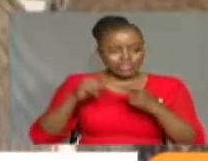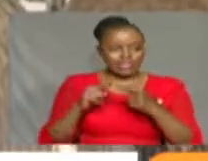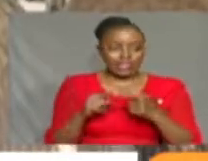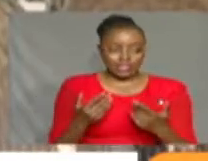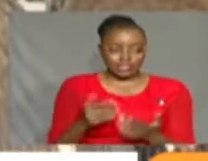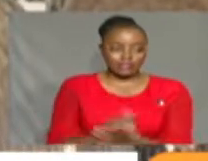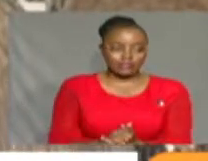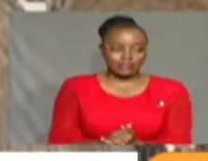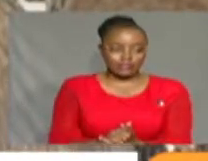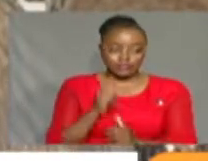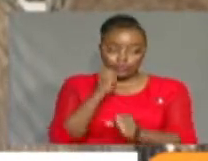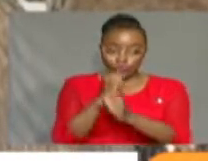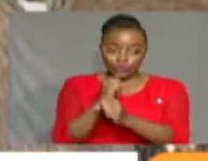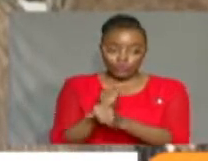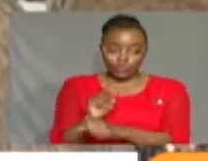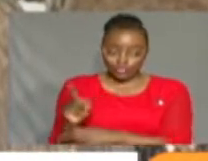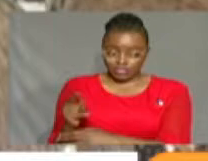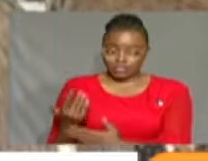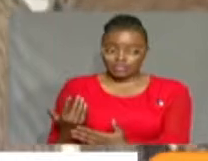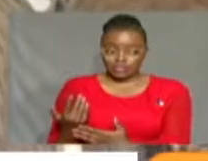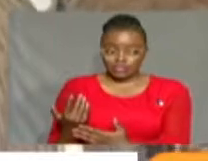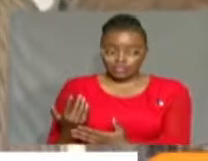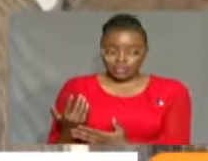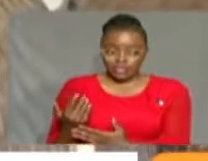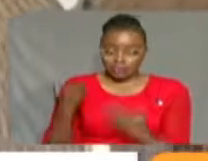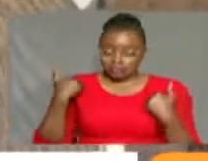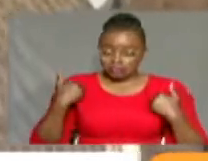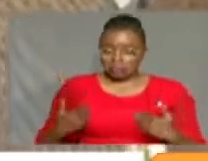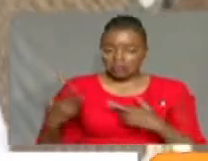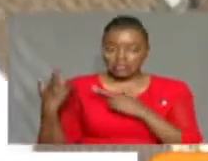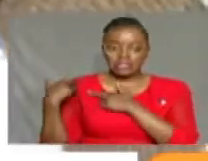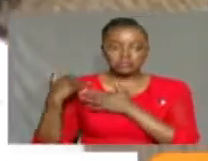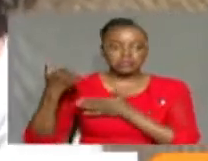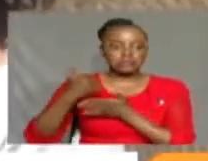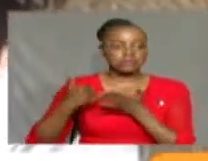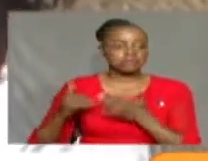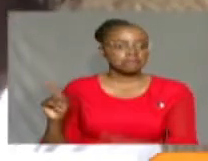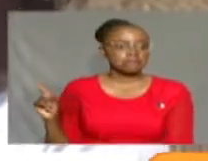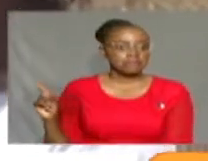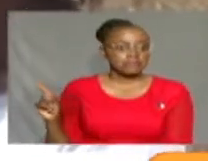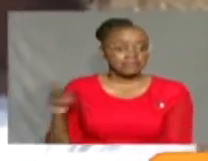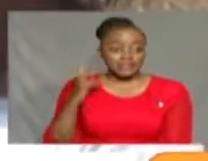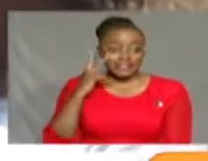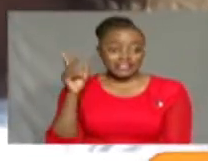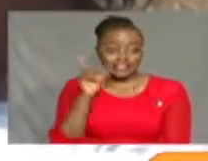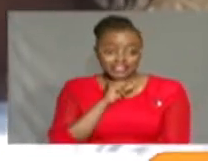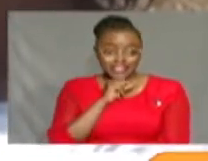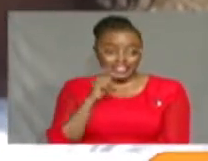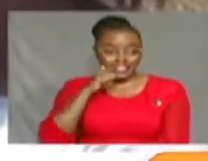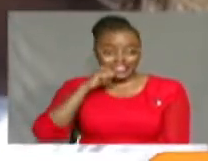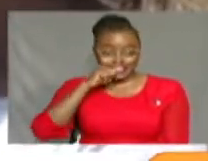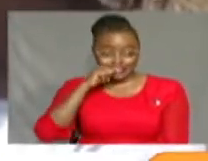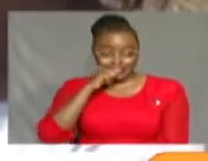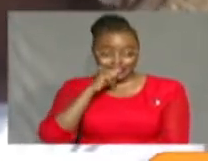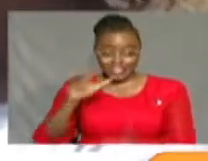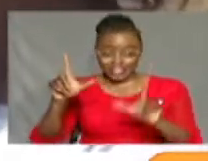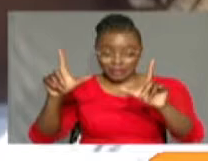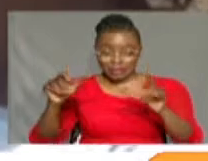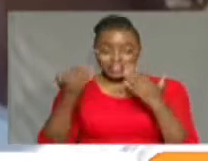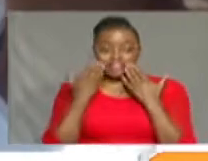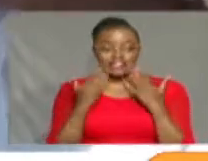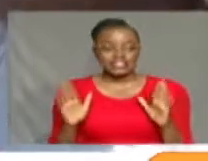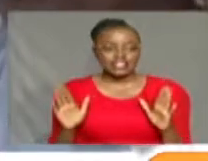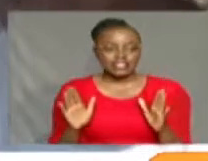this, hiyo ni mimi, mimi ndo nimechora hii, and you can see it's a nice picture, na